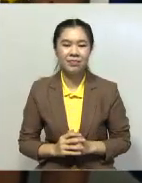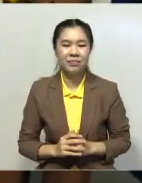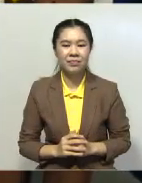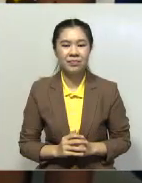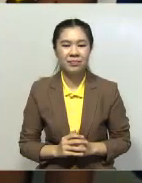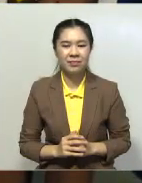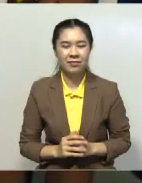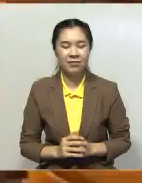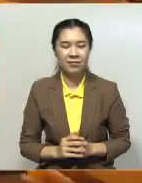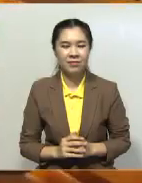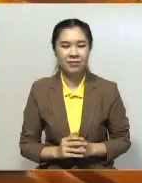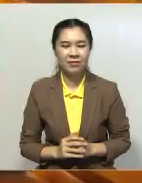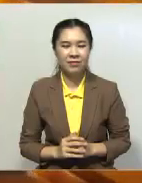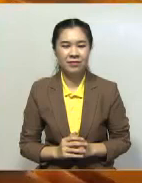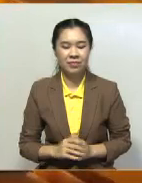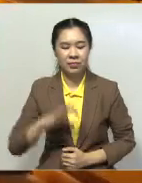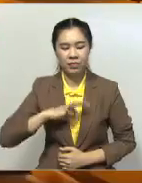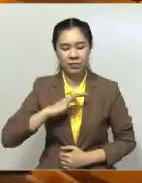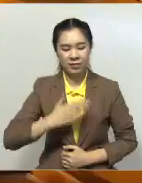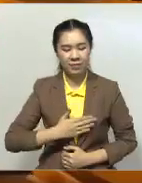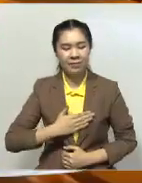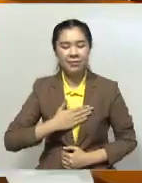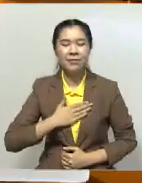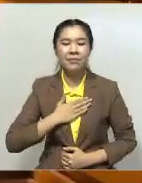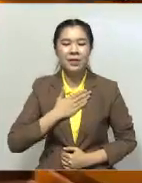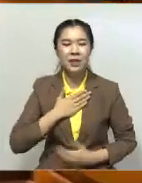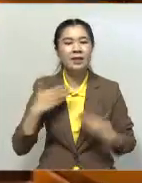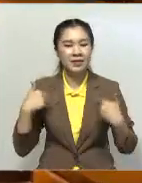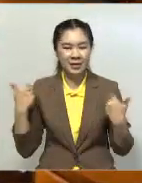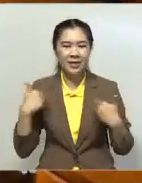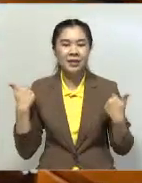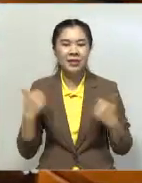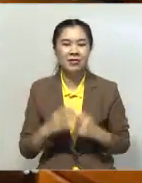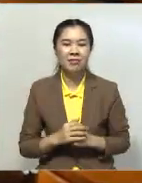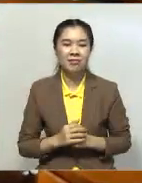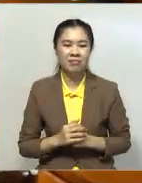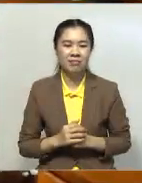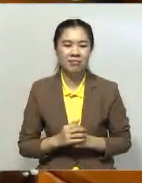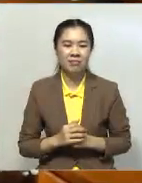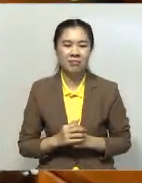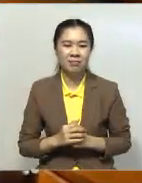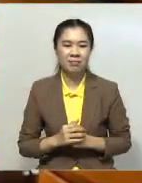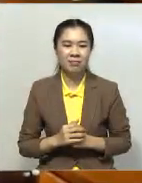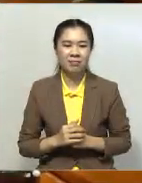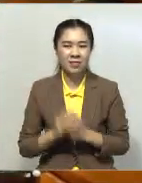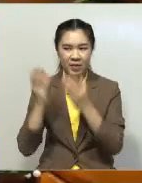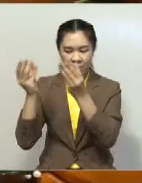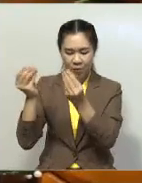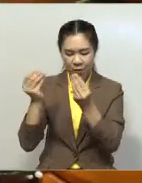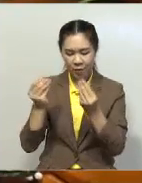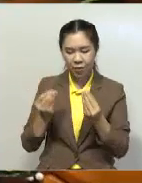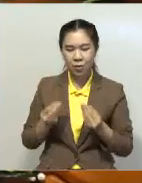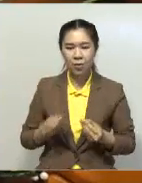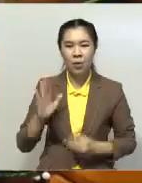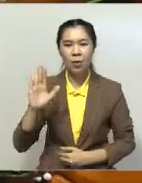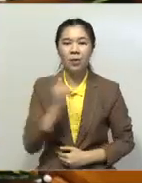ยค่ะ รู้สึกซาบซึ้งและรู้สึกดีใจที่ได้รับพระมหากรุณาธิคุณของพระอง